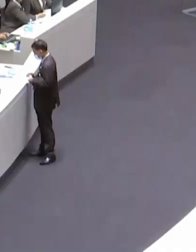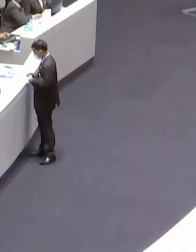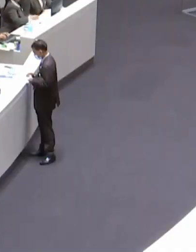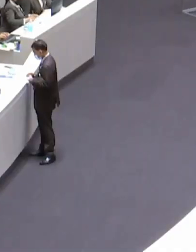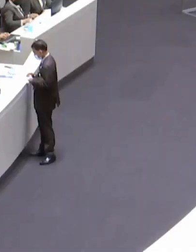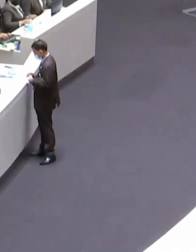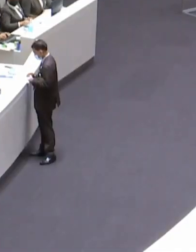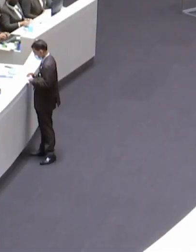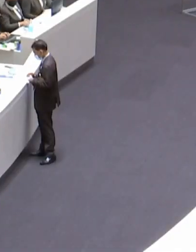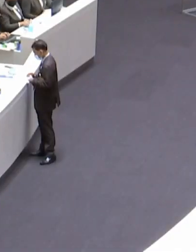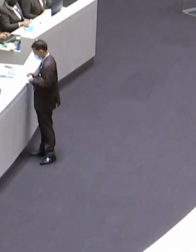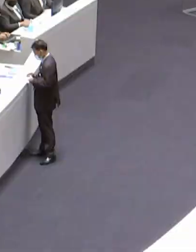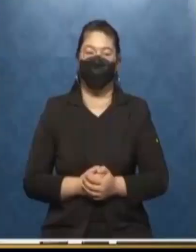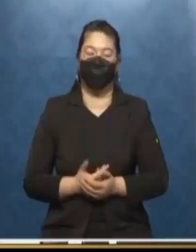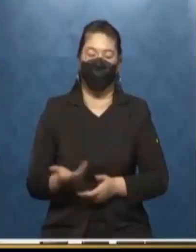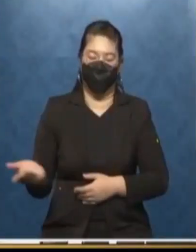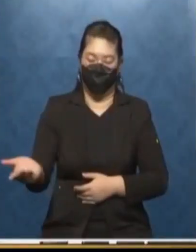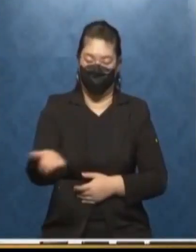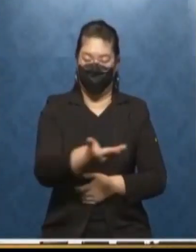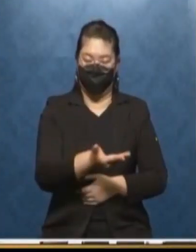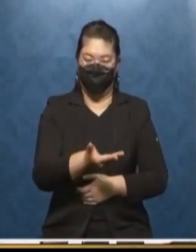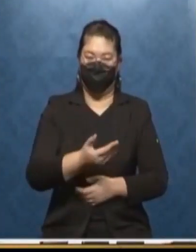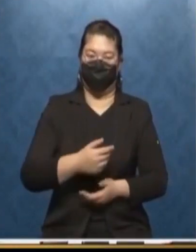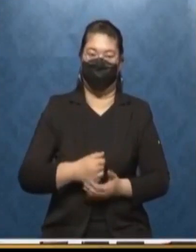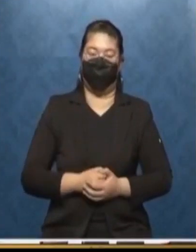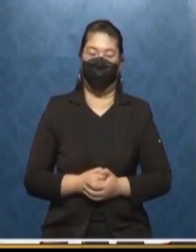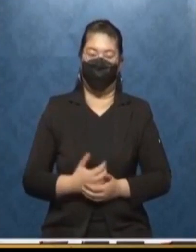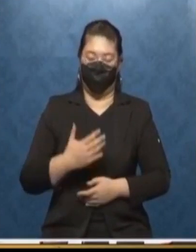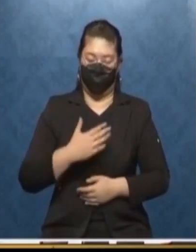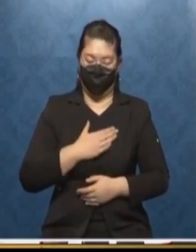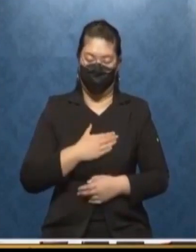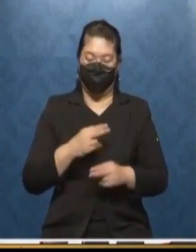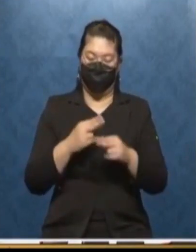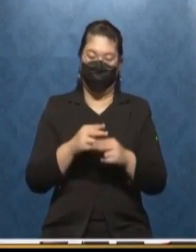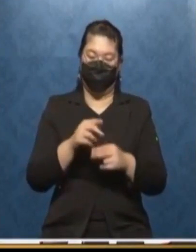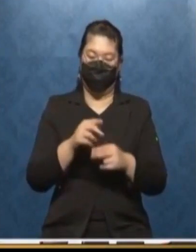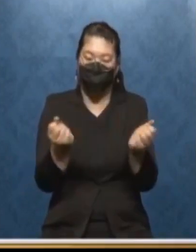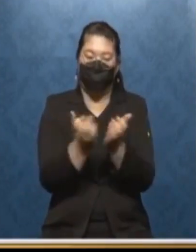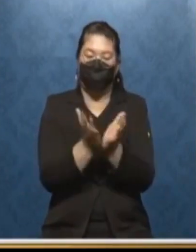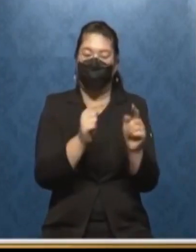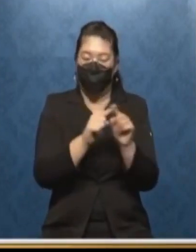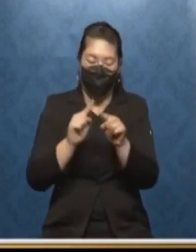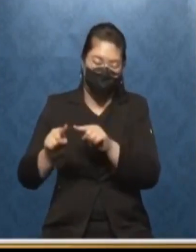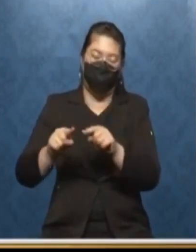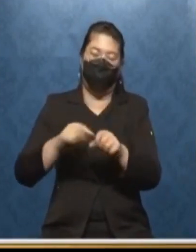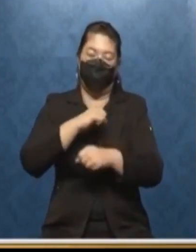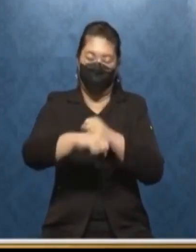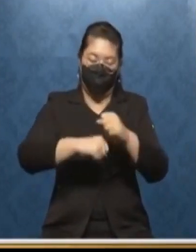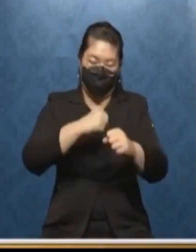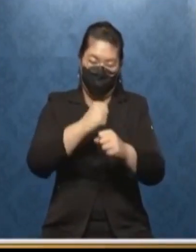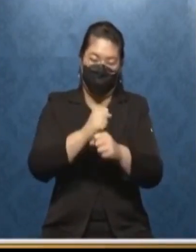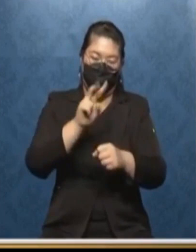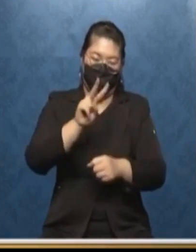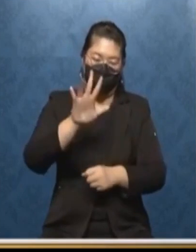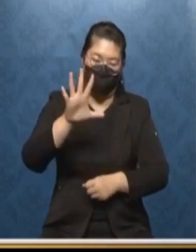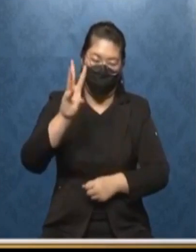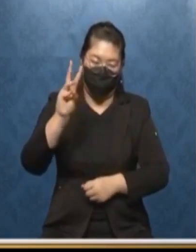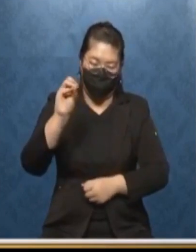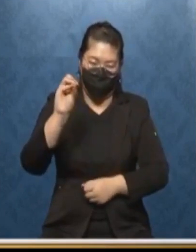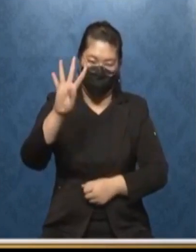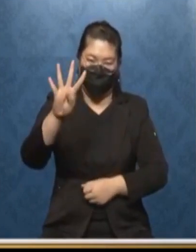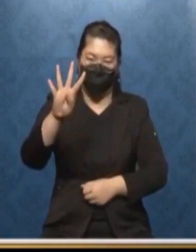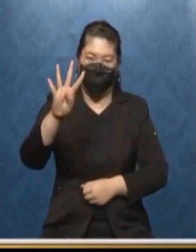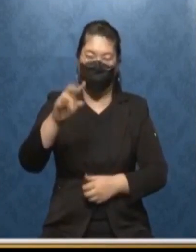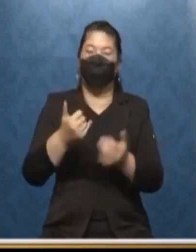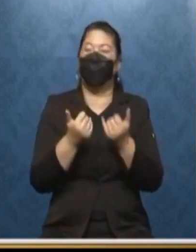าคมเติมพิทยาไพศิษฐ์รัฐมนตรีว่าการกระทรวงการคลังได้ชี้แจงเหตุผลและความจำเป็นของการออก